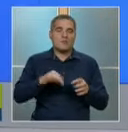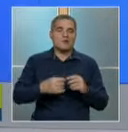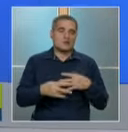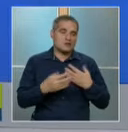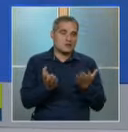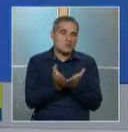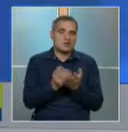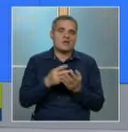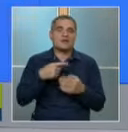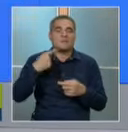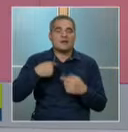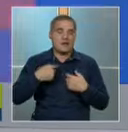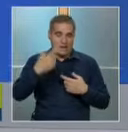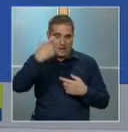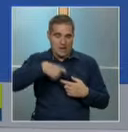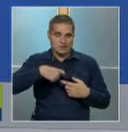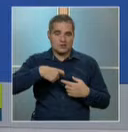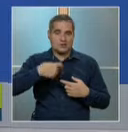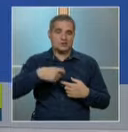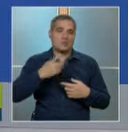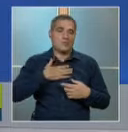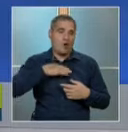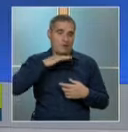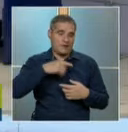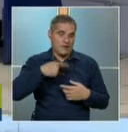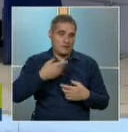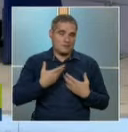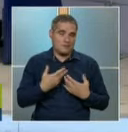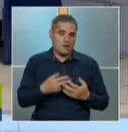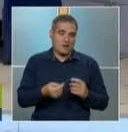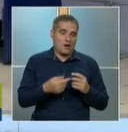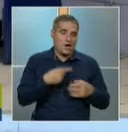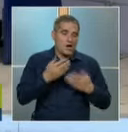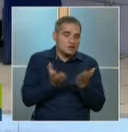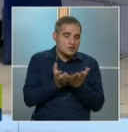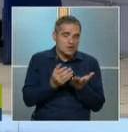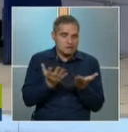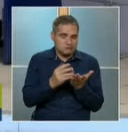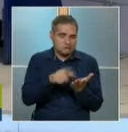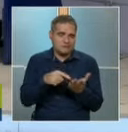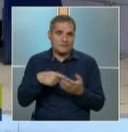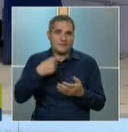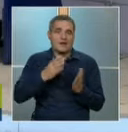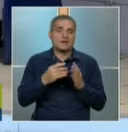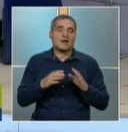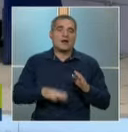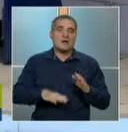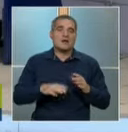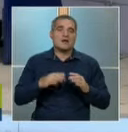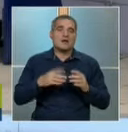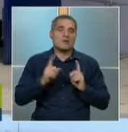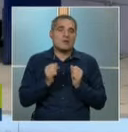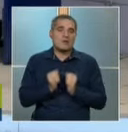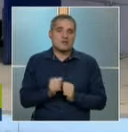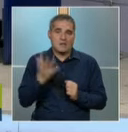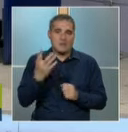опитваш да му прочетеш книга. Аз личен опит ви казвам. Пробвам се да му прочета книга, не може да седи на едно место за